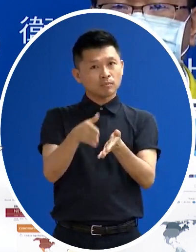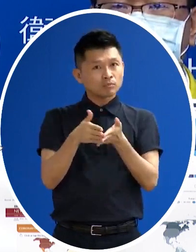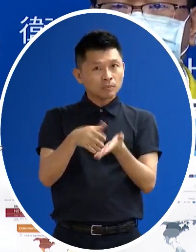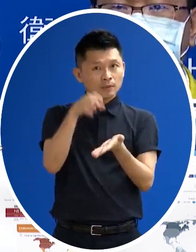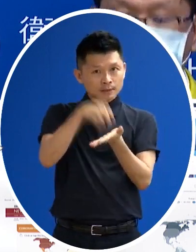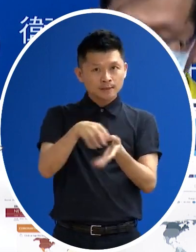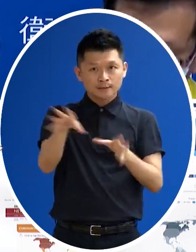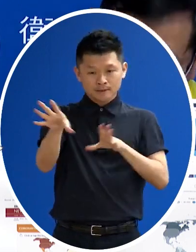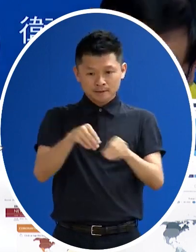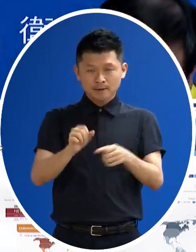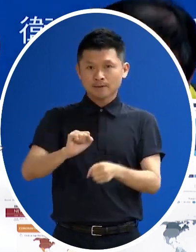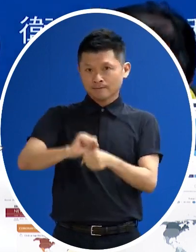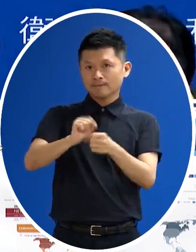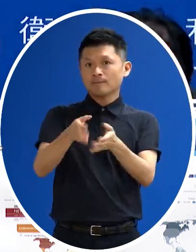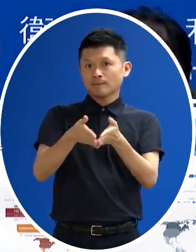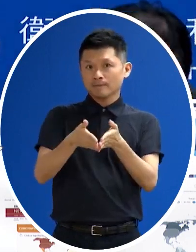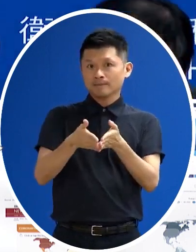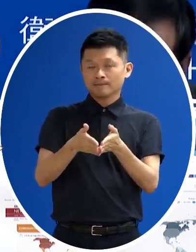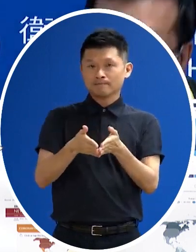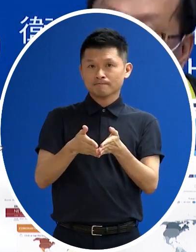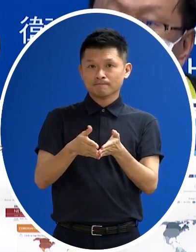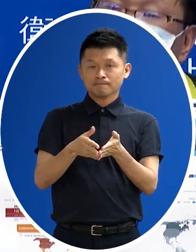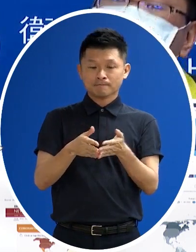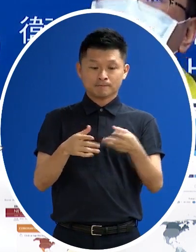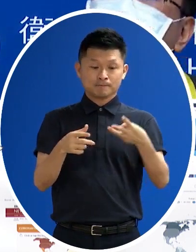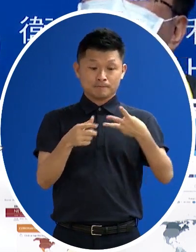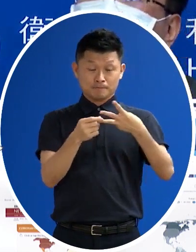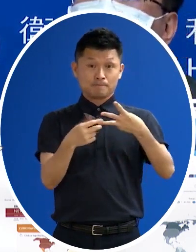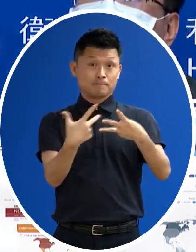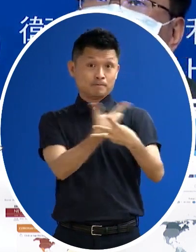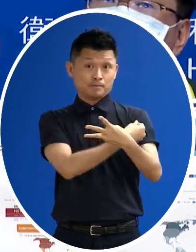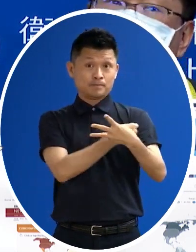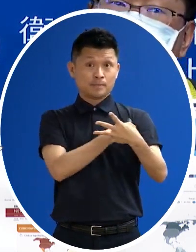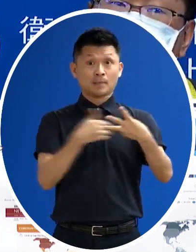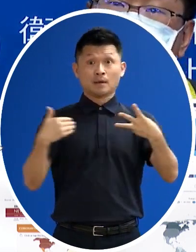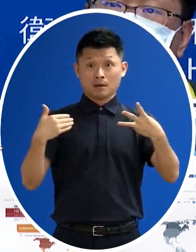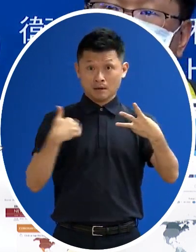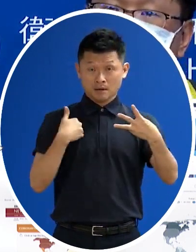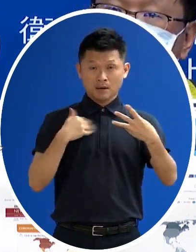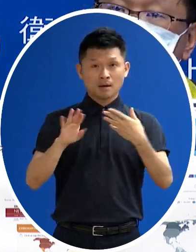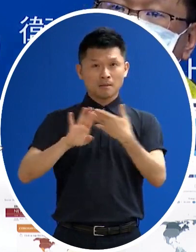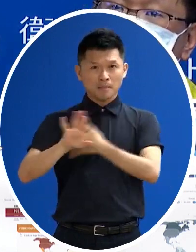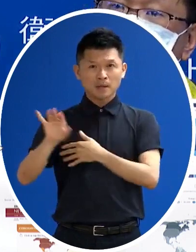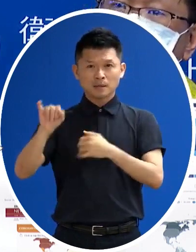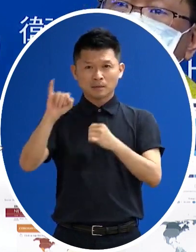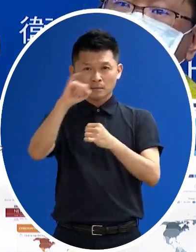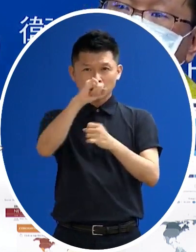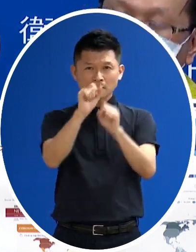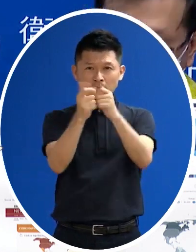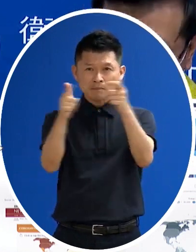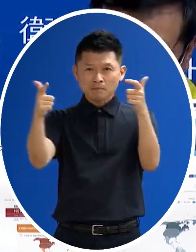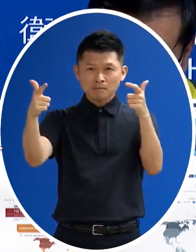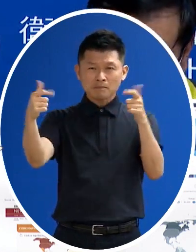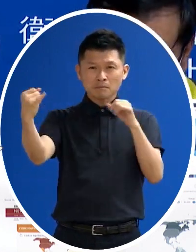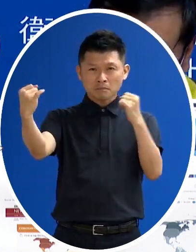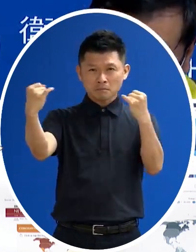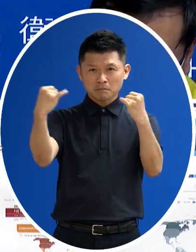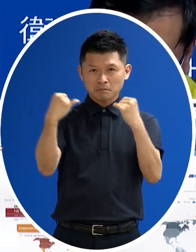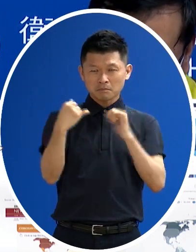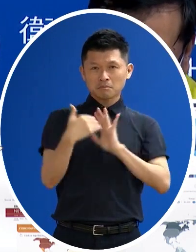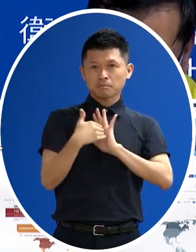哈，来看我们是不是真的打了这样的第三剂，会对于其他的变种病毒也都可以有足够的保护力